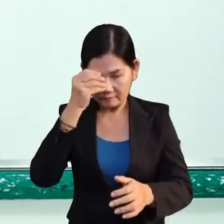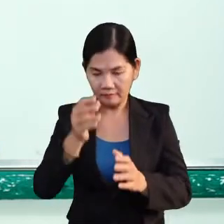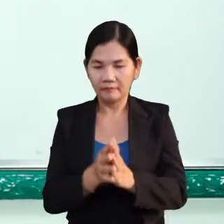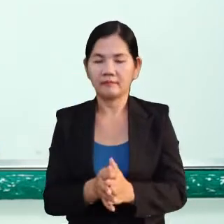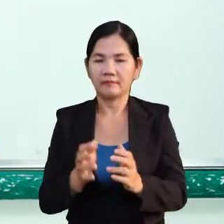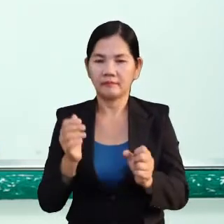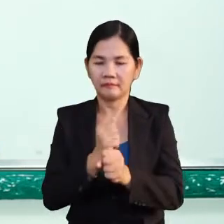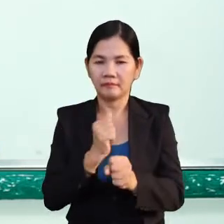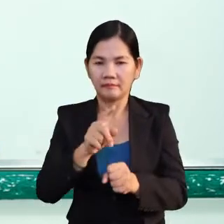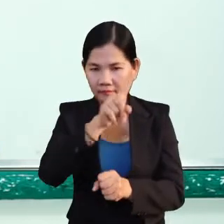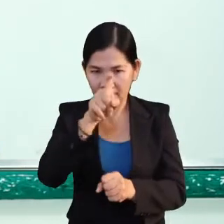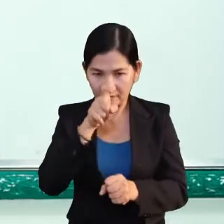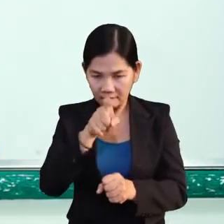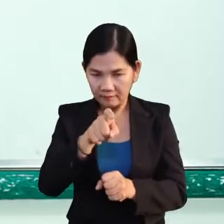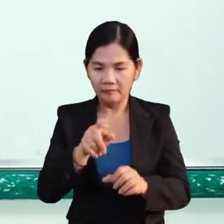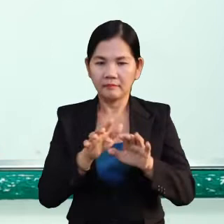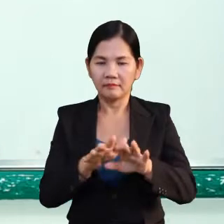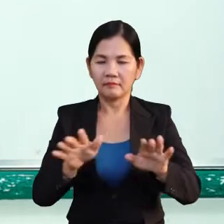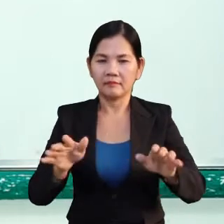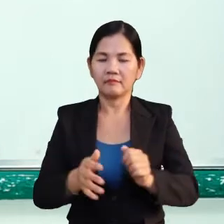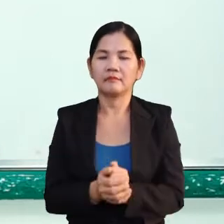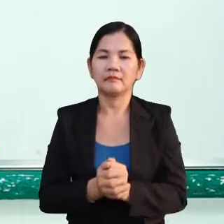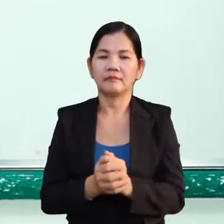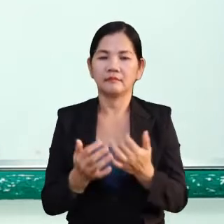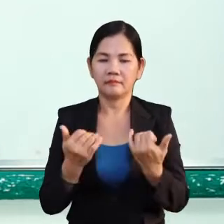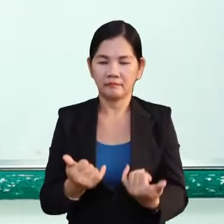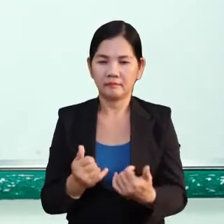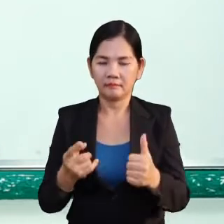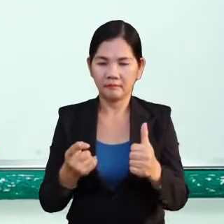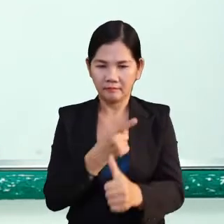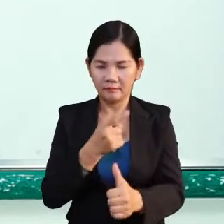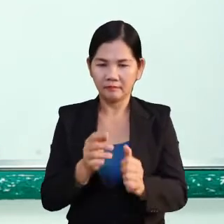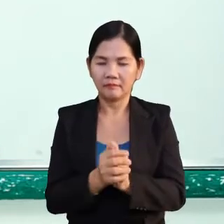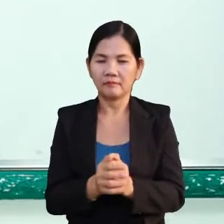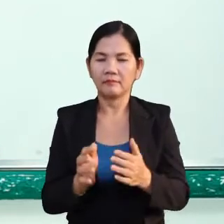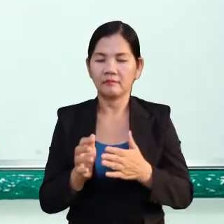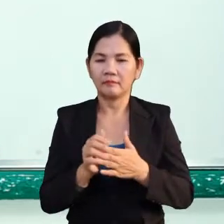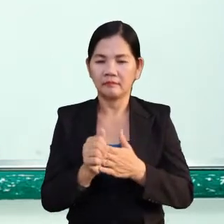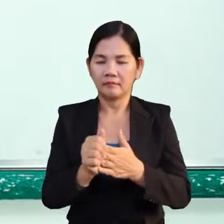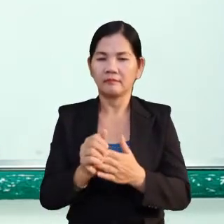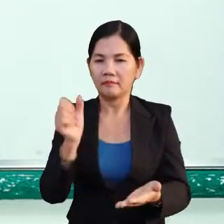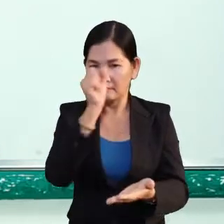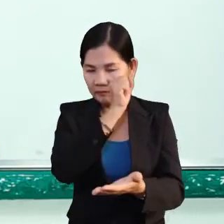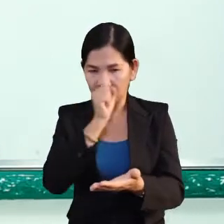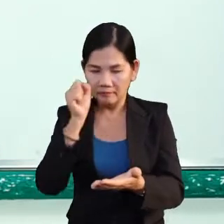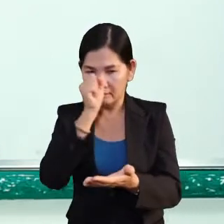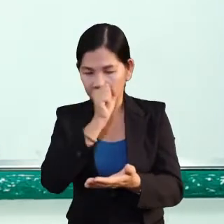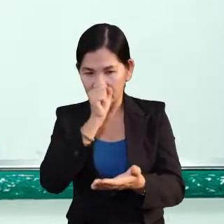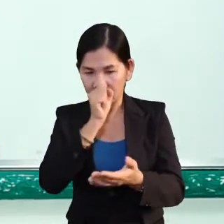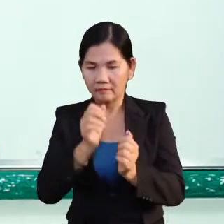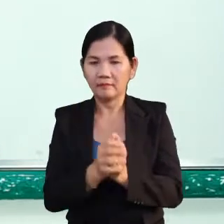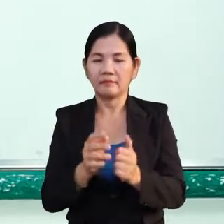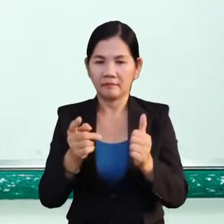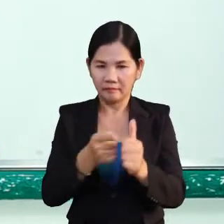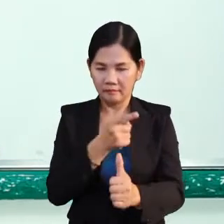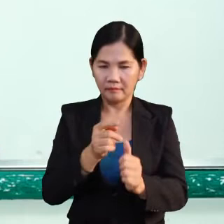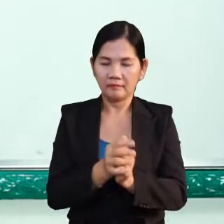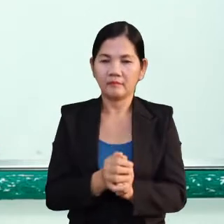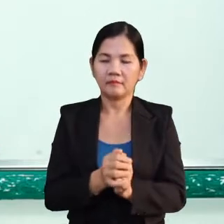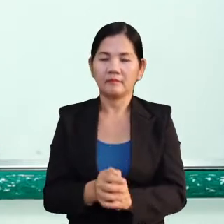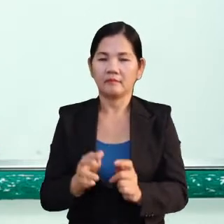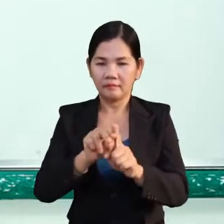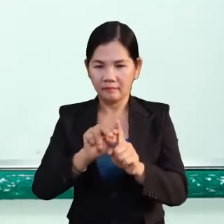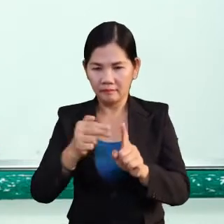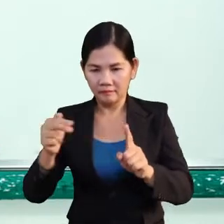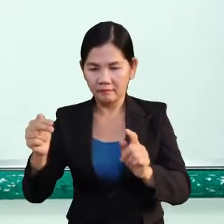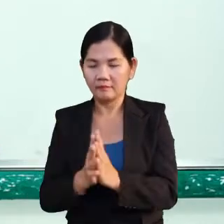កគ្រូក៏មានសំណួរសួរកូនដែរអំបញ្ញមិញដែរមុនអ្នកគ្រូនាំកូនច្រៀងចម្រៀងនឹងចាហាត់ប្រាណទៅតាមបទចម្រៀង